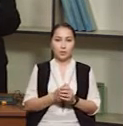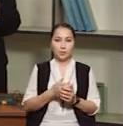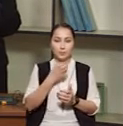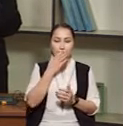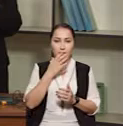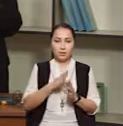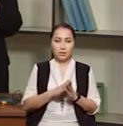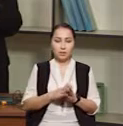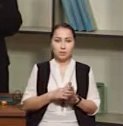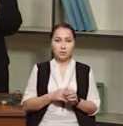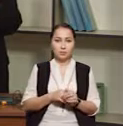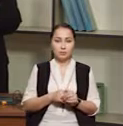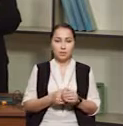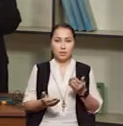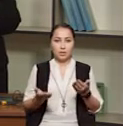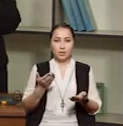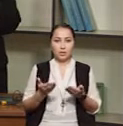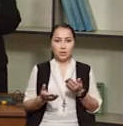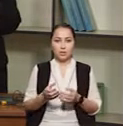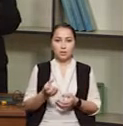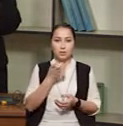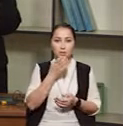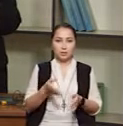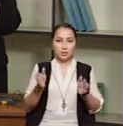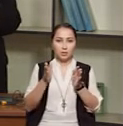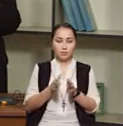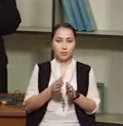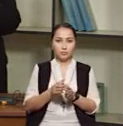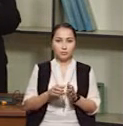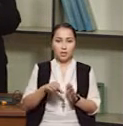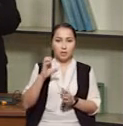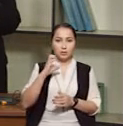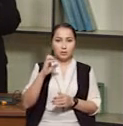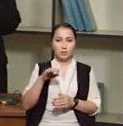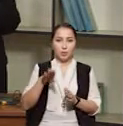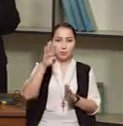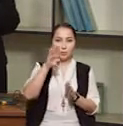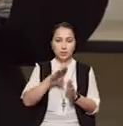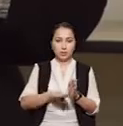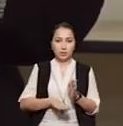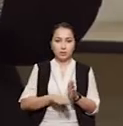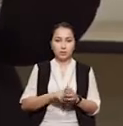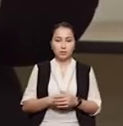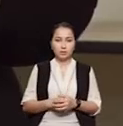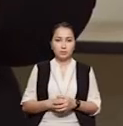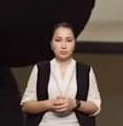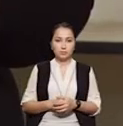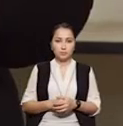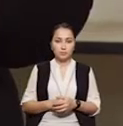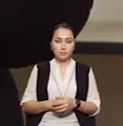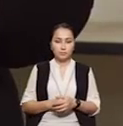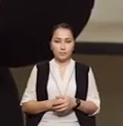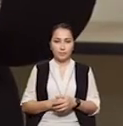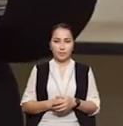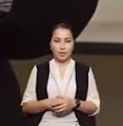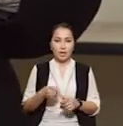ya'ni issiqlikdan kengayadi. Agarda issiqlik kamaysa, simob ustuni pastga qarab harakat qila